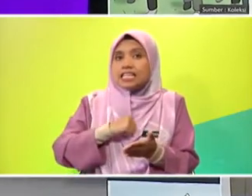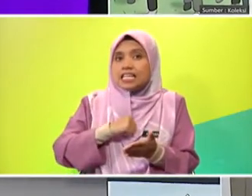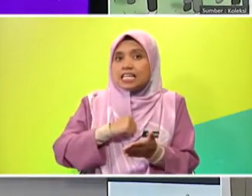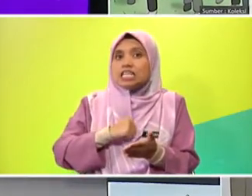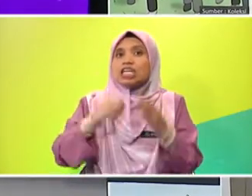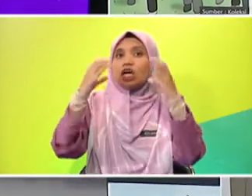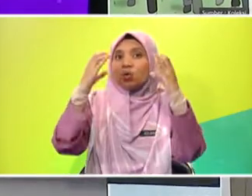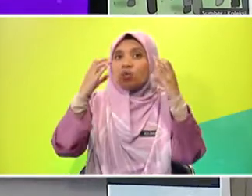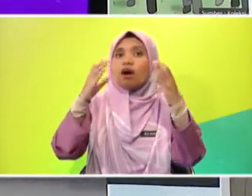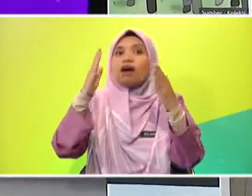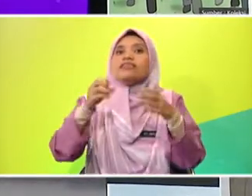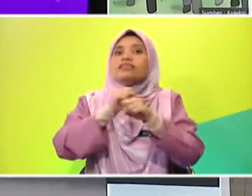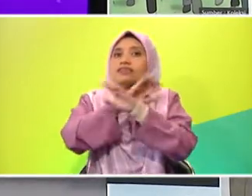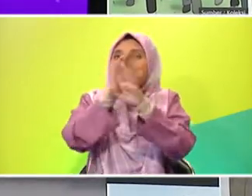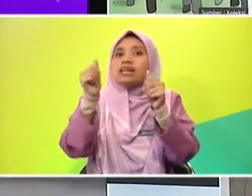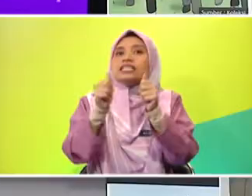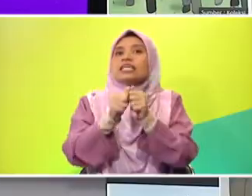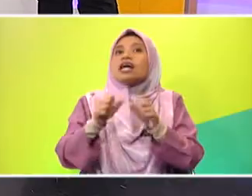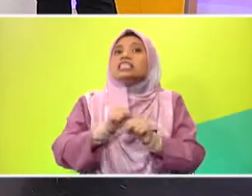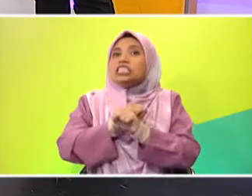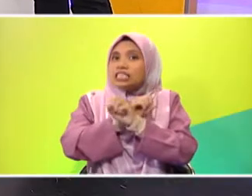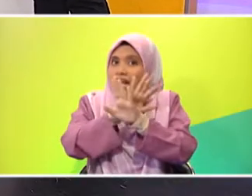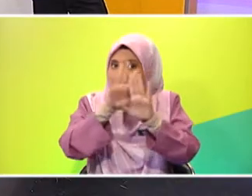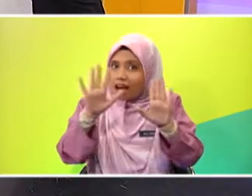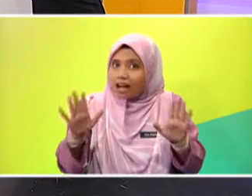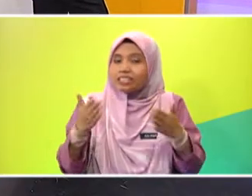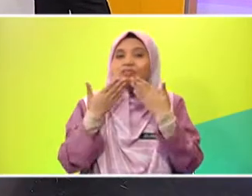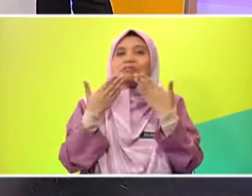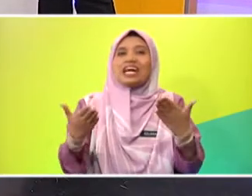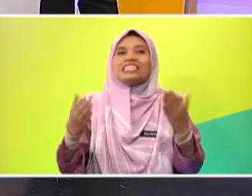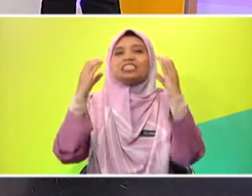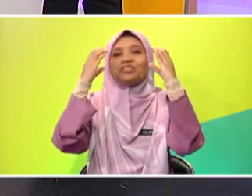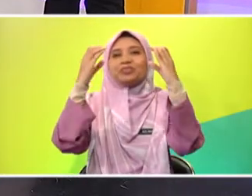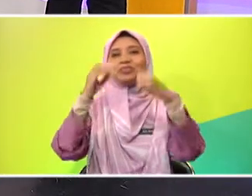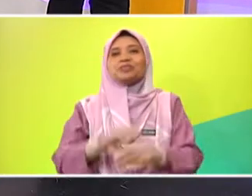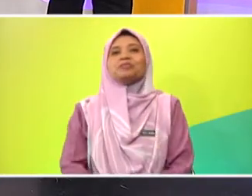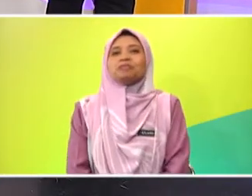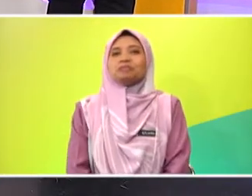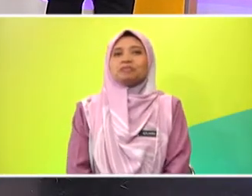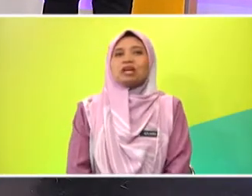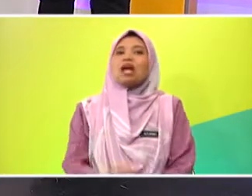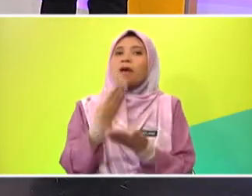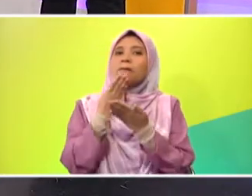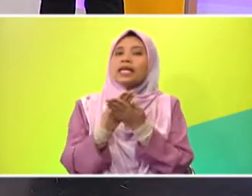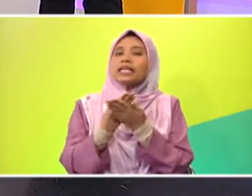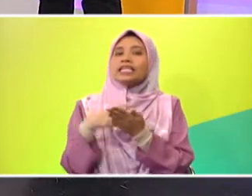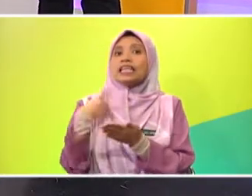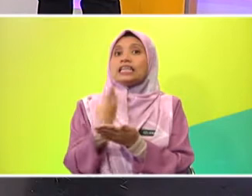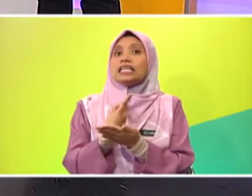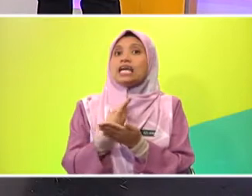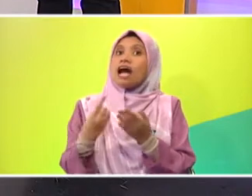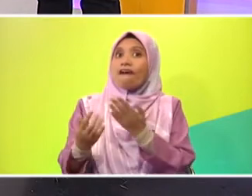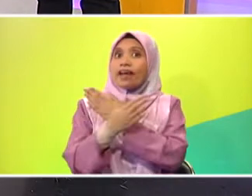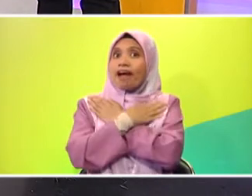Jelaskan kain jadi mudah untuk kita faham simkasi sego Semoga baik kita nak beri hak seketika